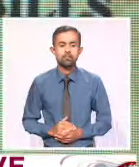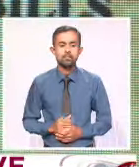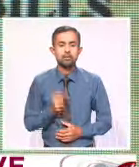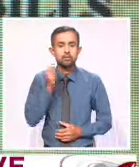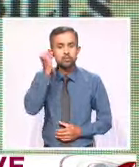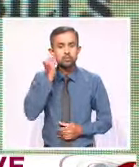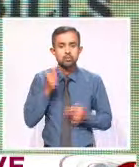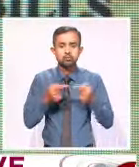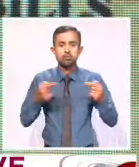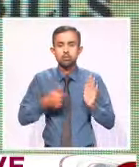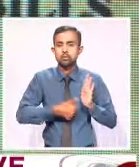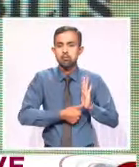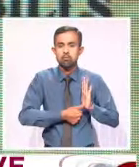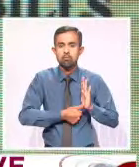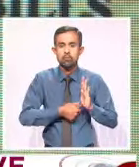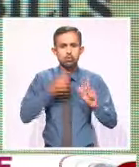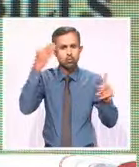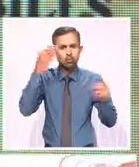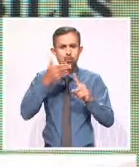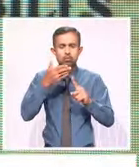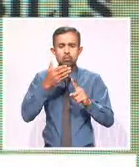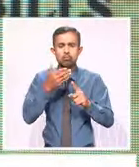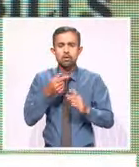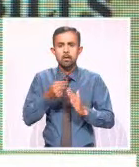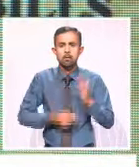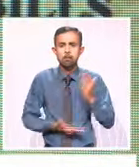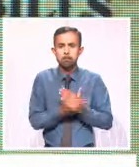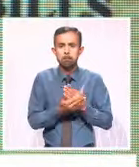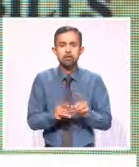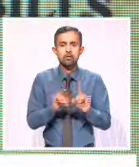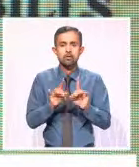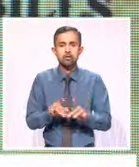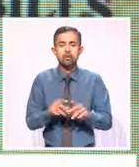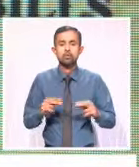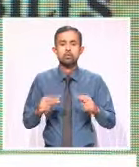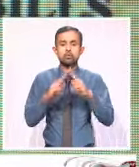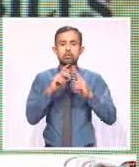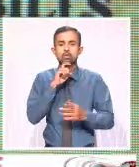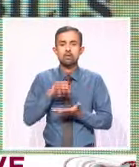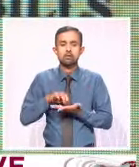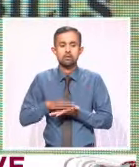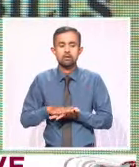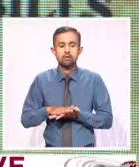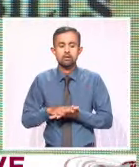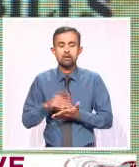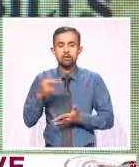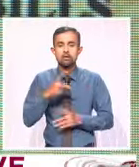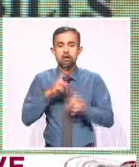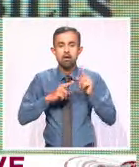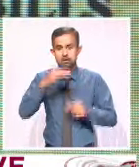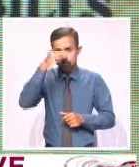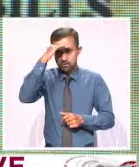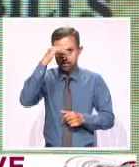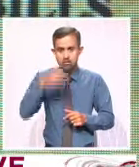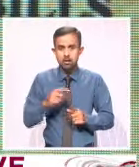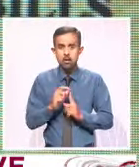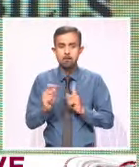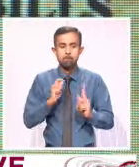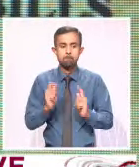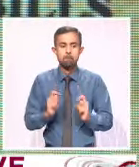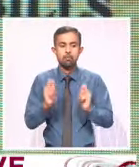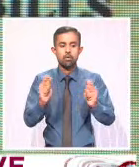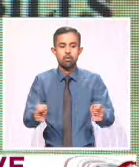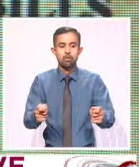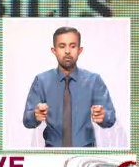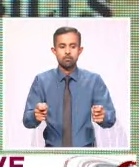ත්‍රස්ත විරෝධී පනත් කෙටුම්පත සම්බන්ධයෙන් ගොනුකර තිබූ පෙත්සම්වලට අදාළ ශ්‍රේෂ්ඨාධිකරණ තීරණය නියෝජ්‍ය කතානායකවරයා අද පාර්ලිමේන්තුවට